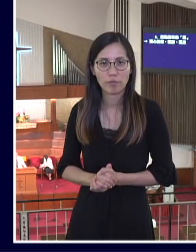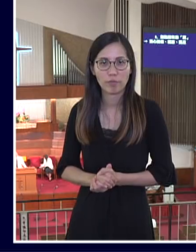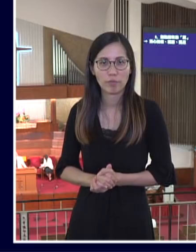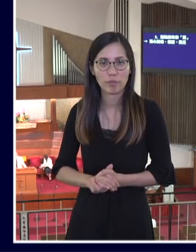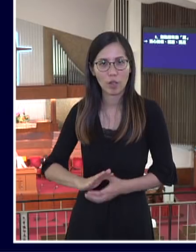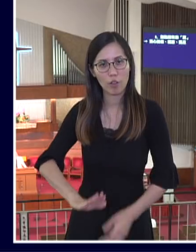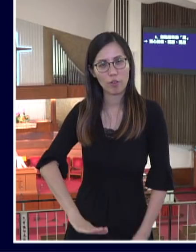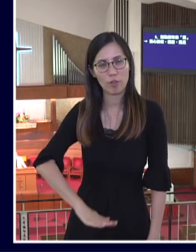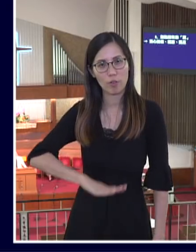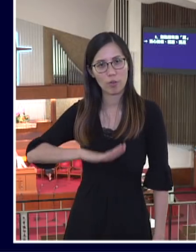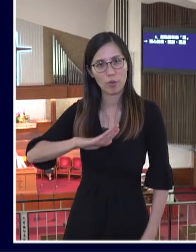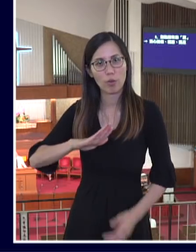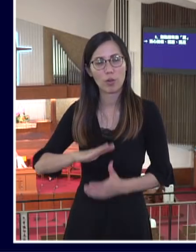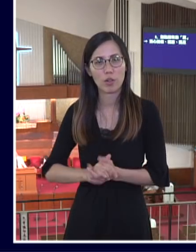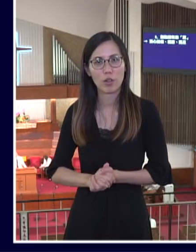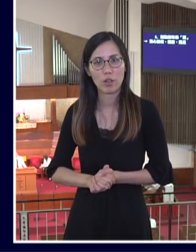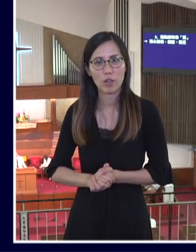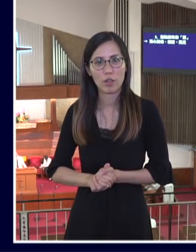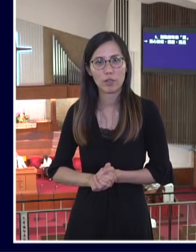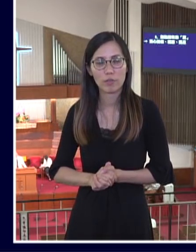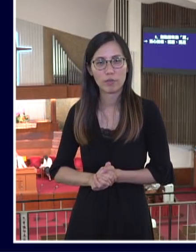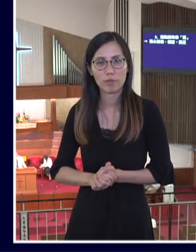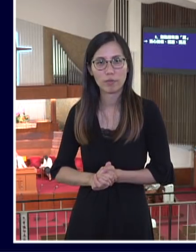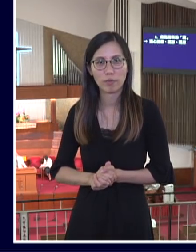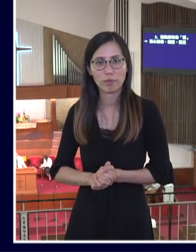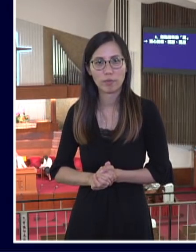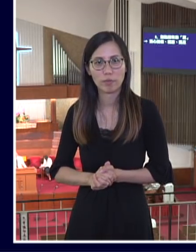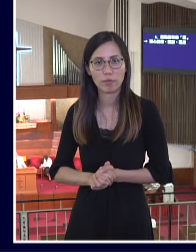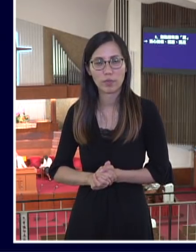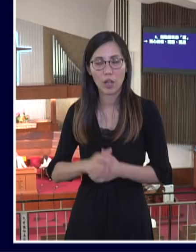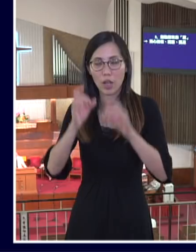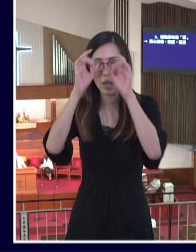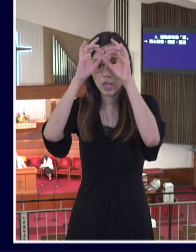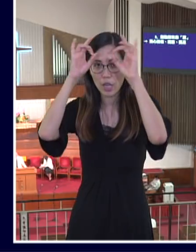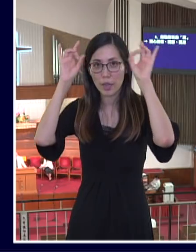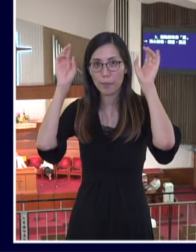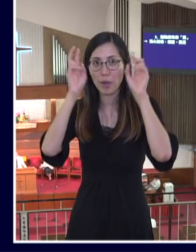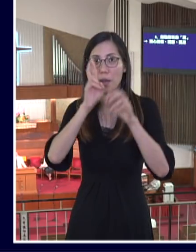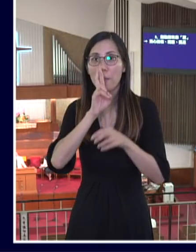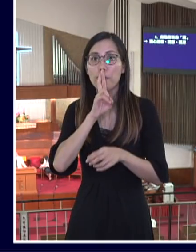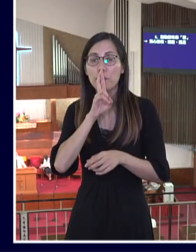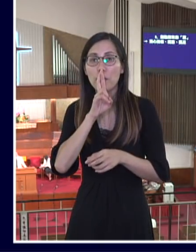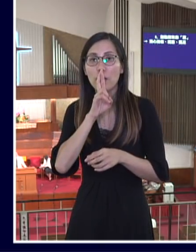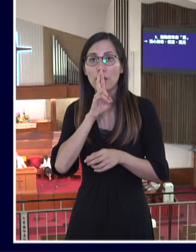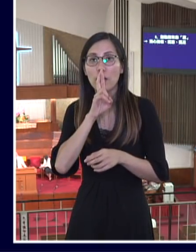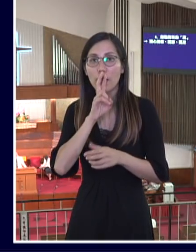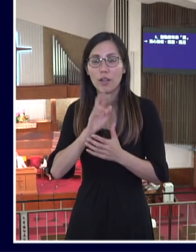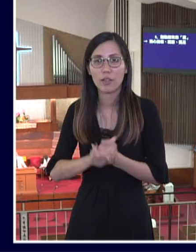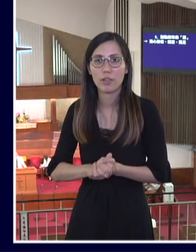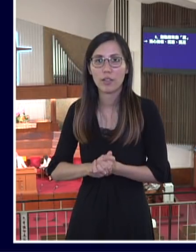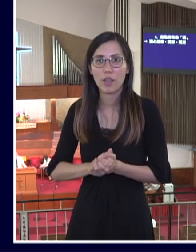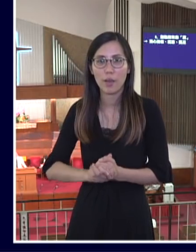用 full， 甚至有些即是形容呢，即是希伯来这个字呢是叫 satisfy， 是满